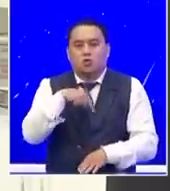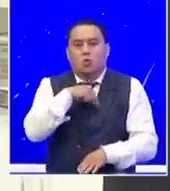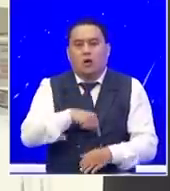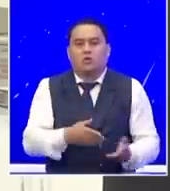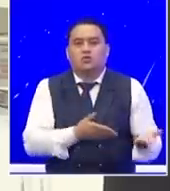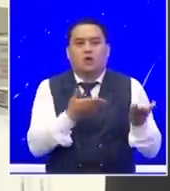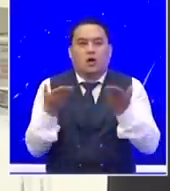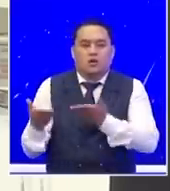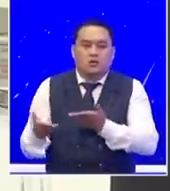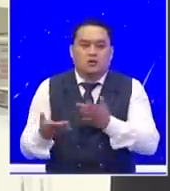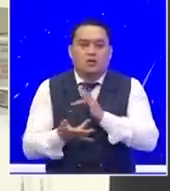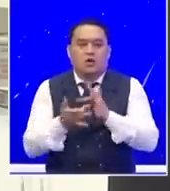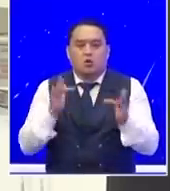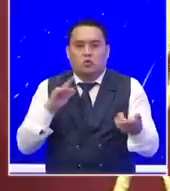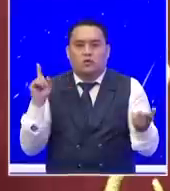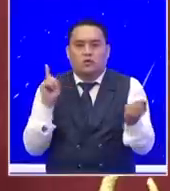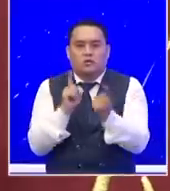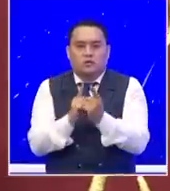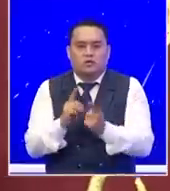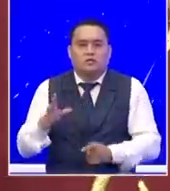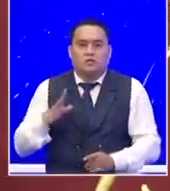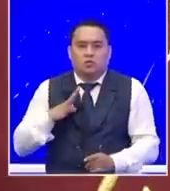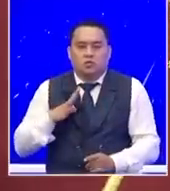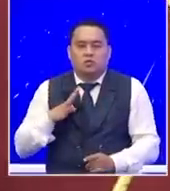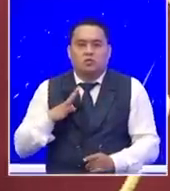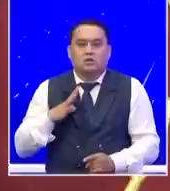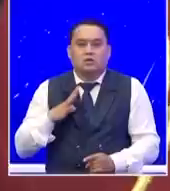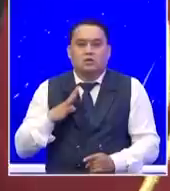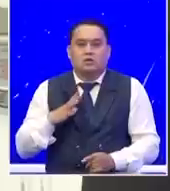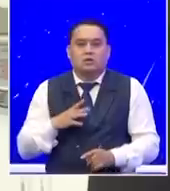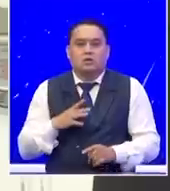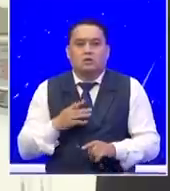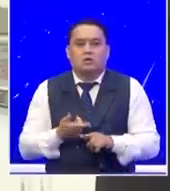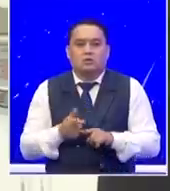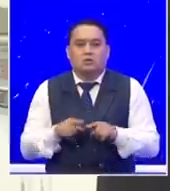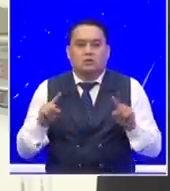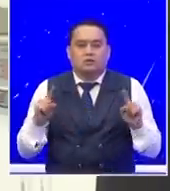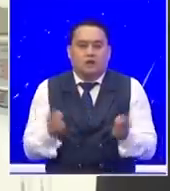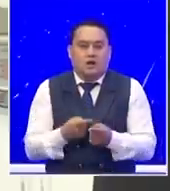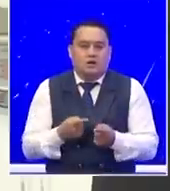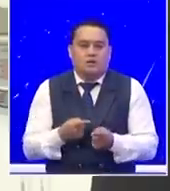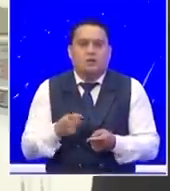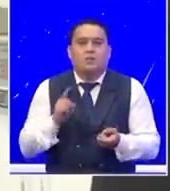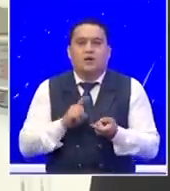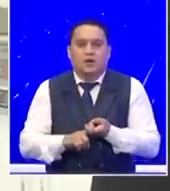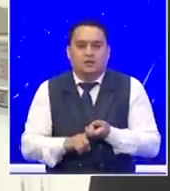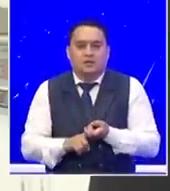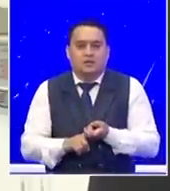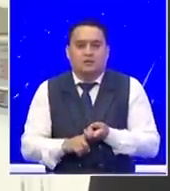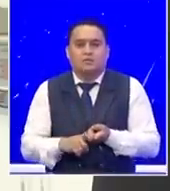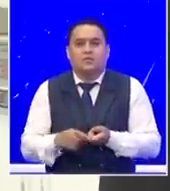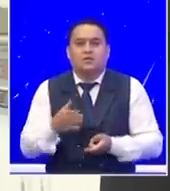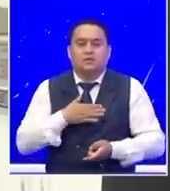шақырып, онлайн кездесу ұйымдастырып өткізіп жатырмыз. Осы карантинге төтенше жағдайға байланысты біз